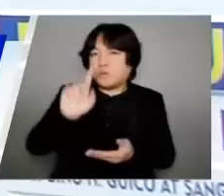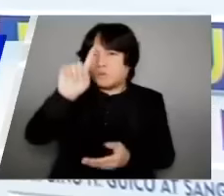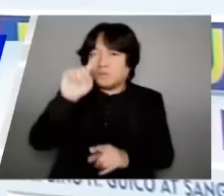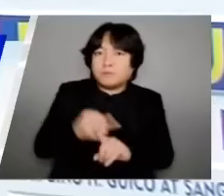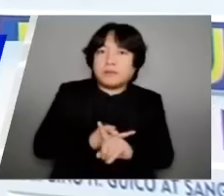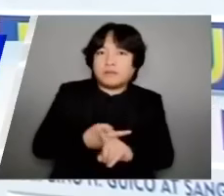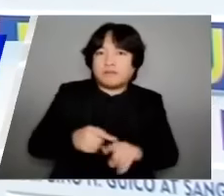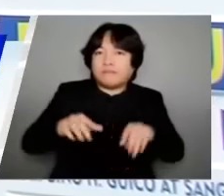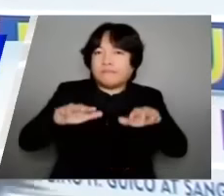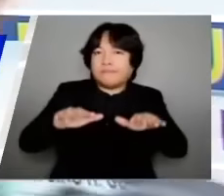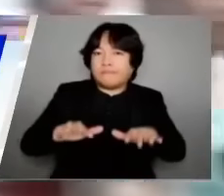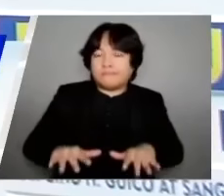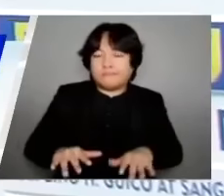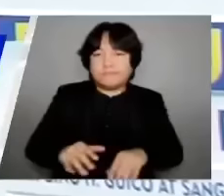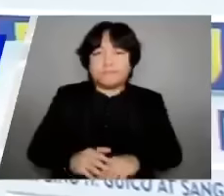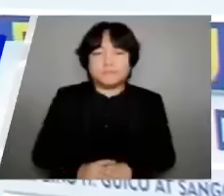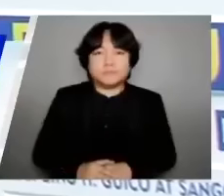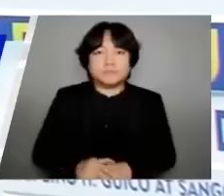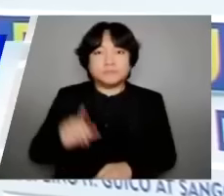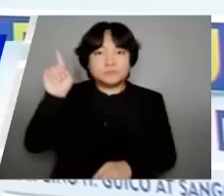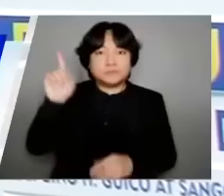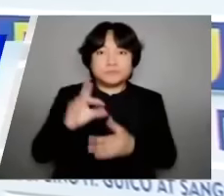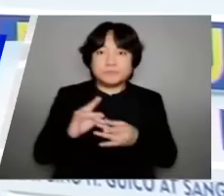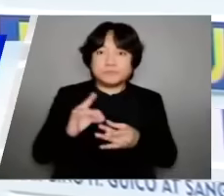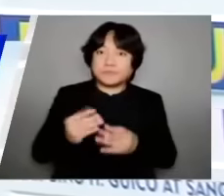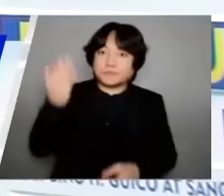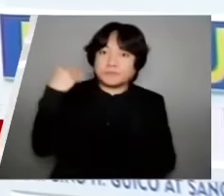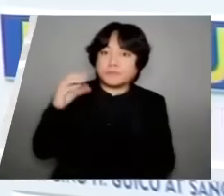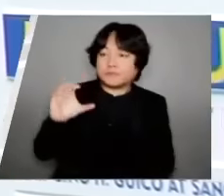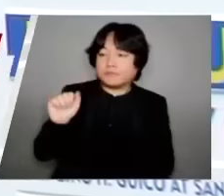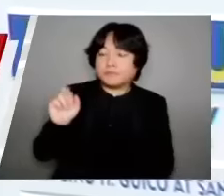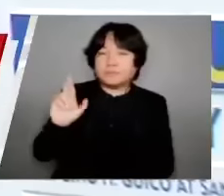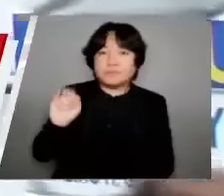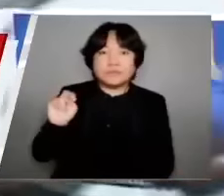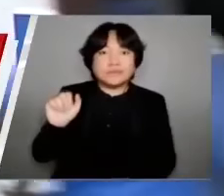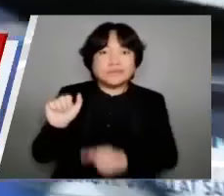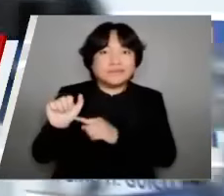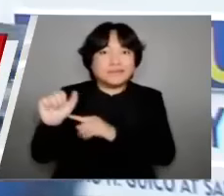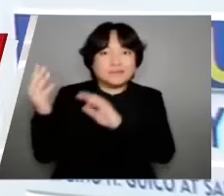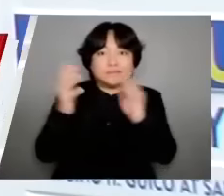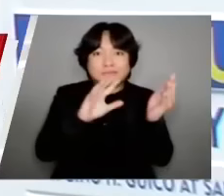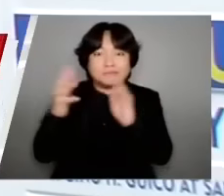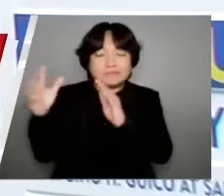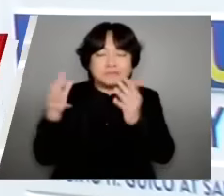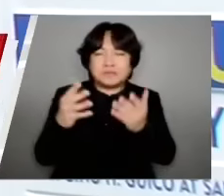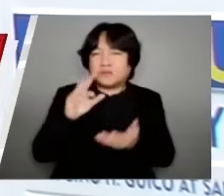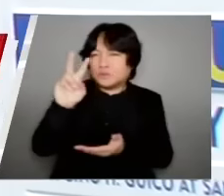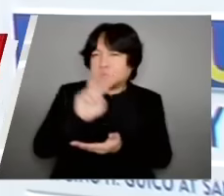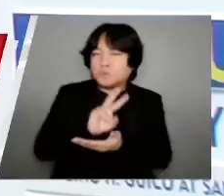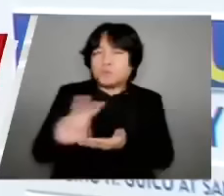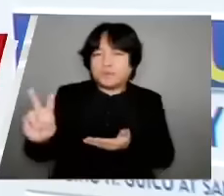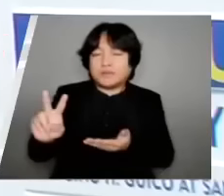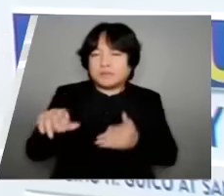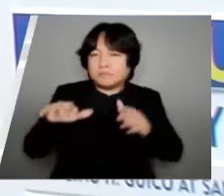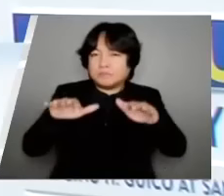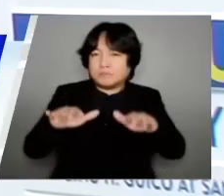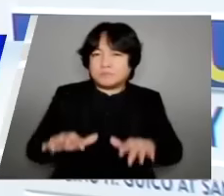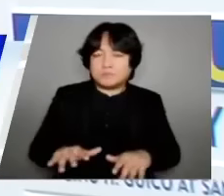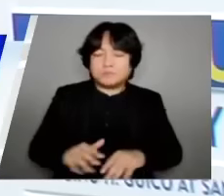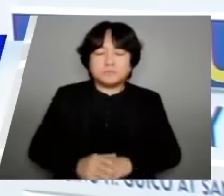nakaraang karina, hindi naman siya sobra-sobrang tagal talaga. So parang mga 2 weeks po, ganyan. Pero as of the